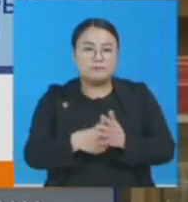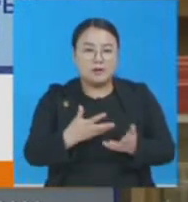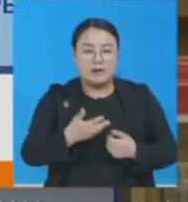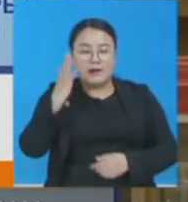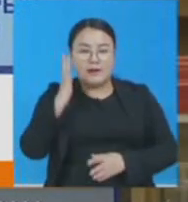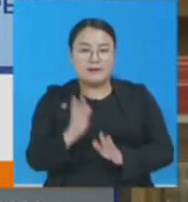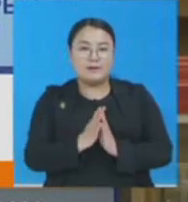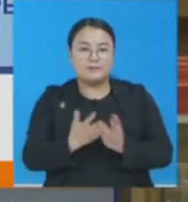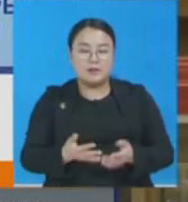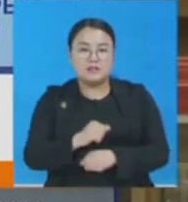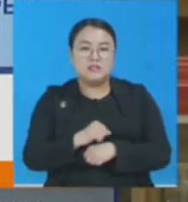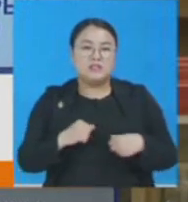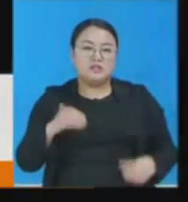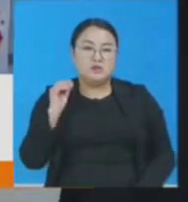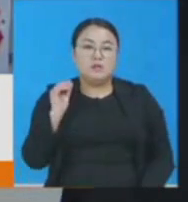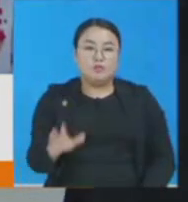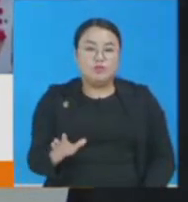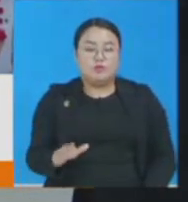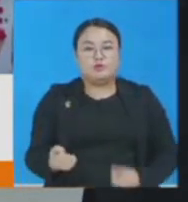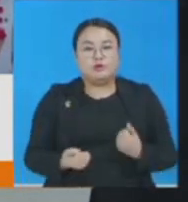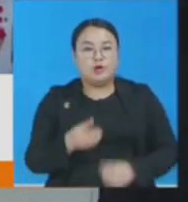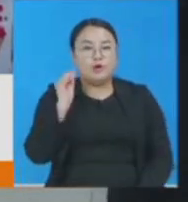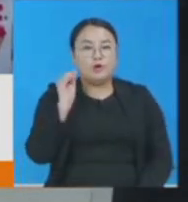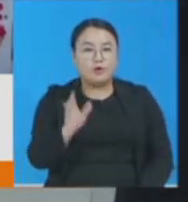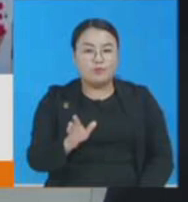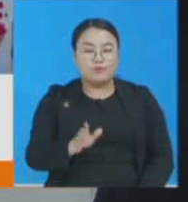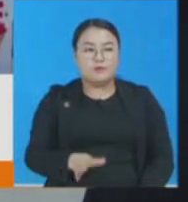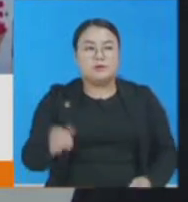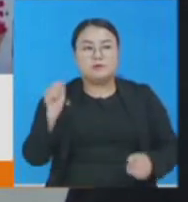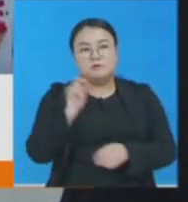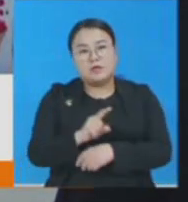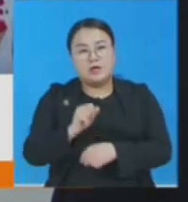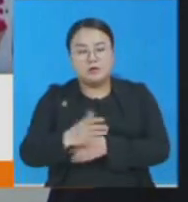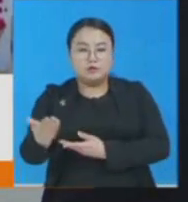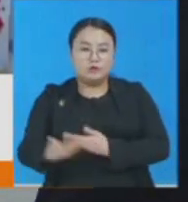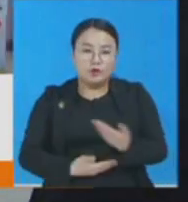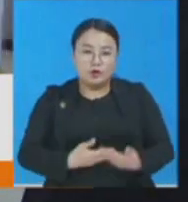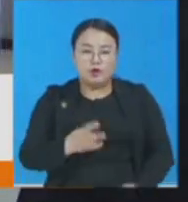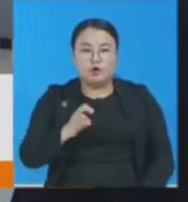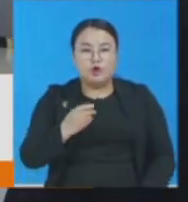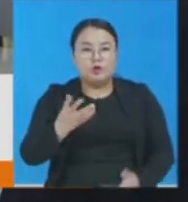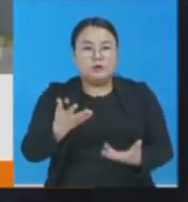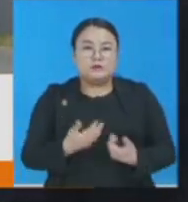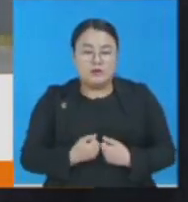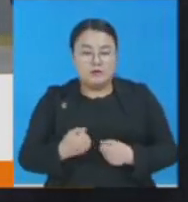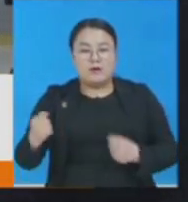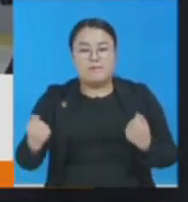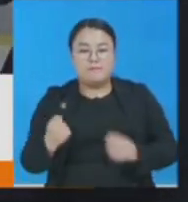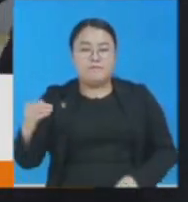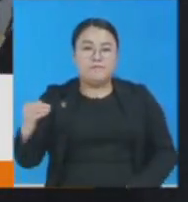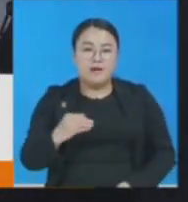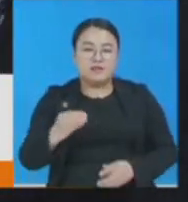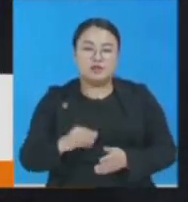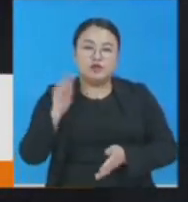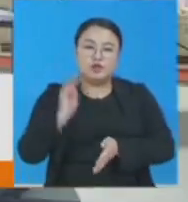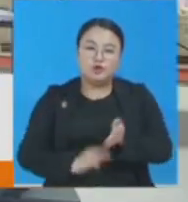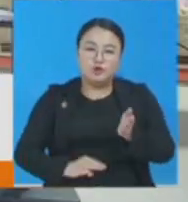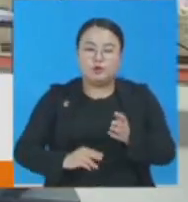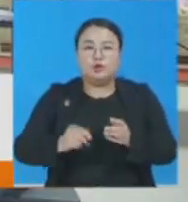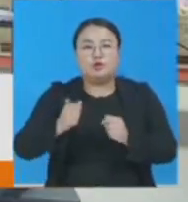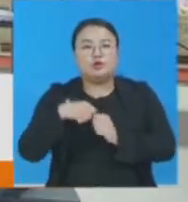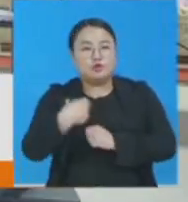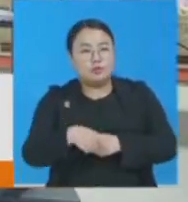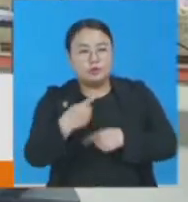гадаад паспорт, иргэний үнэмлэх, жолооны үнэмлэх, захиалах, солих, нөхөн олгох, тээврийн хэрэгслийн төлбөр татвар гих зэрэг